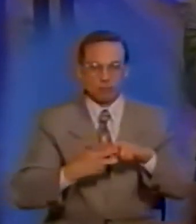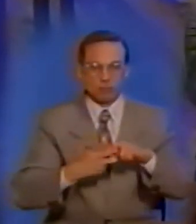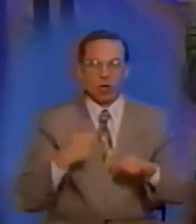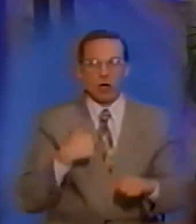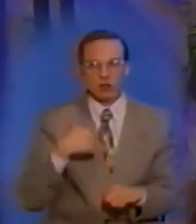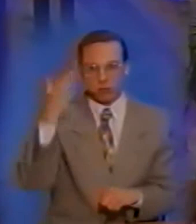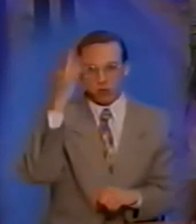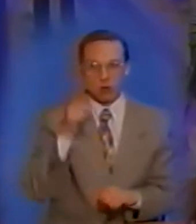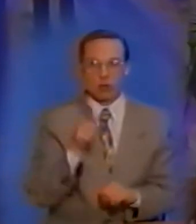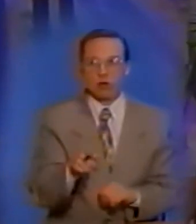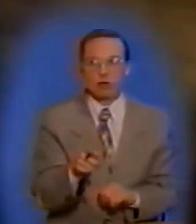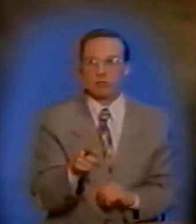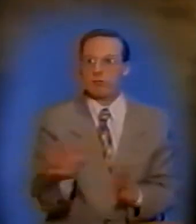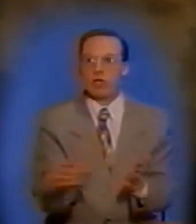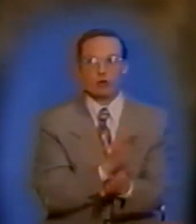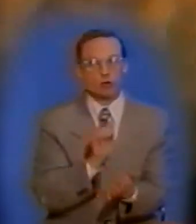Aš manau, kad jie jos nesutryps.